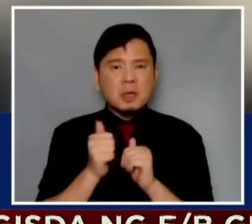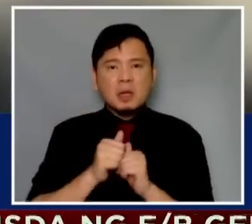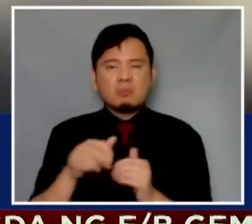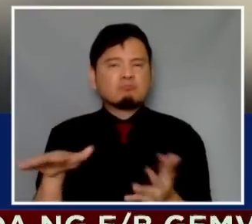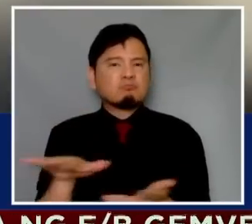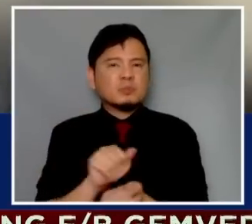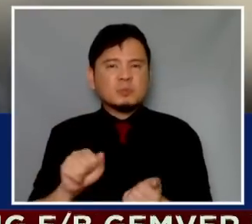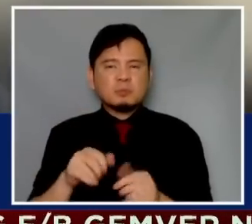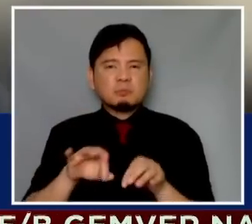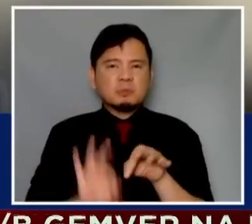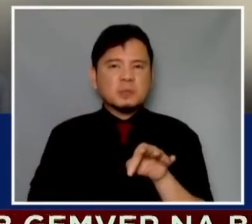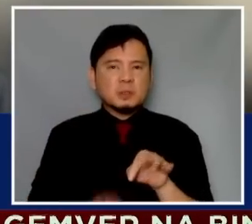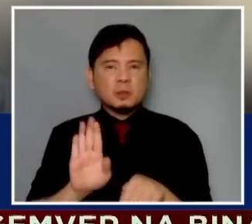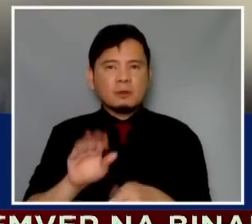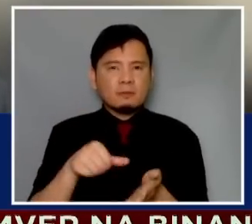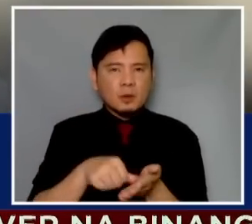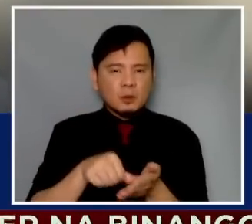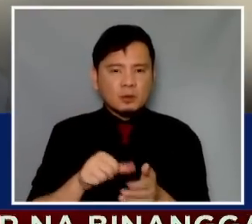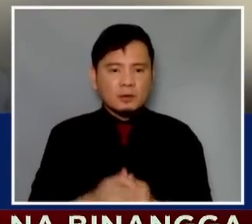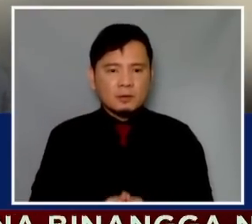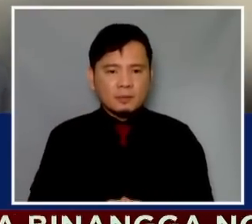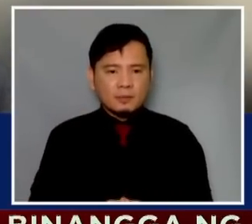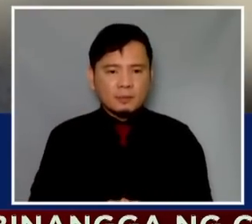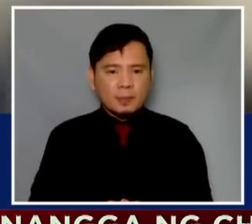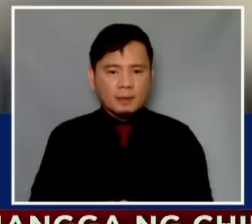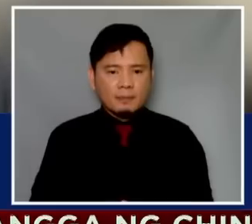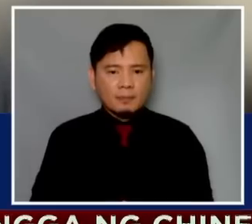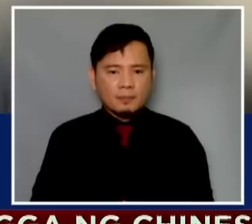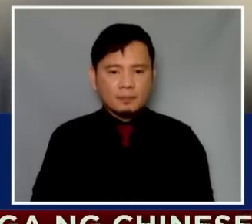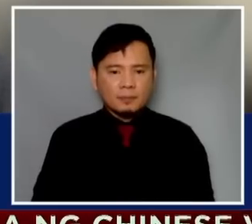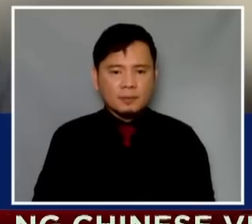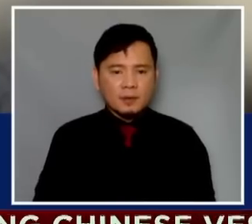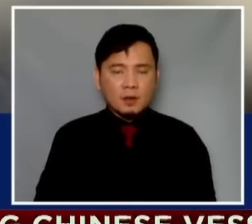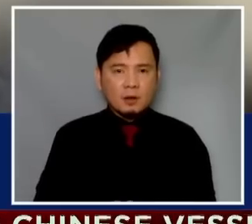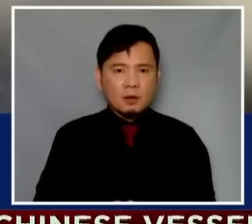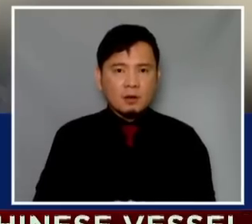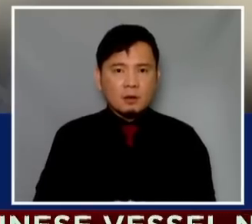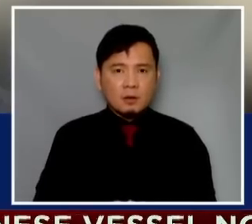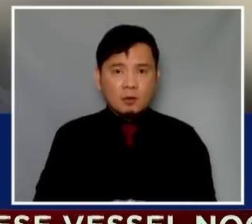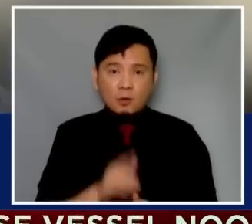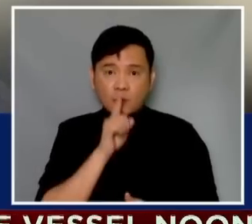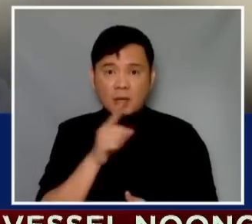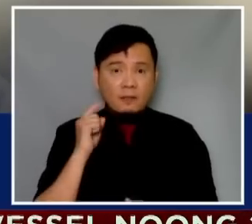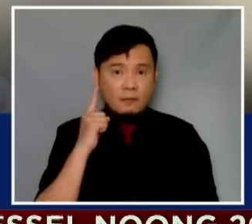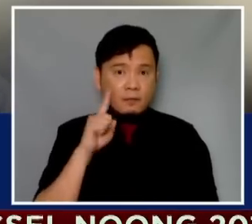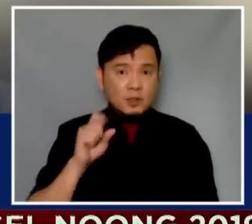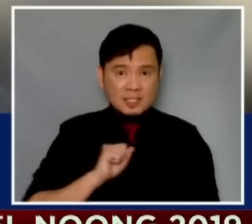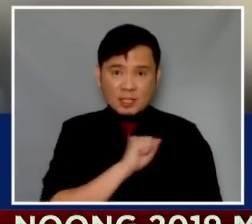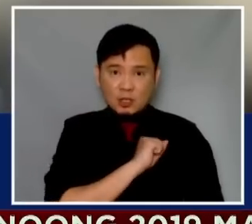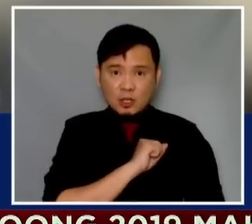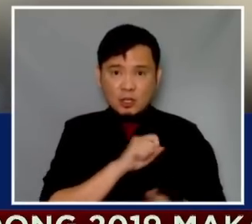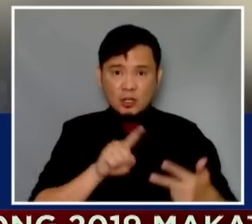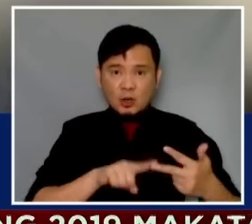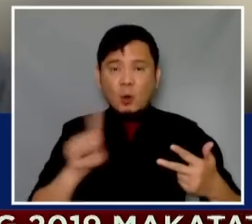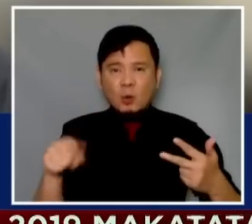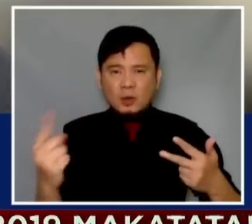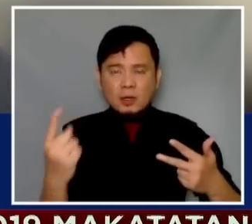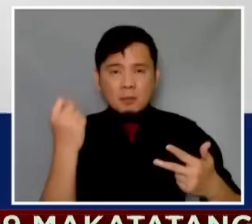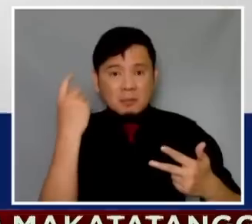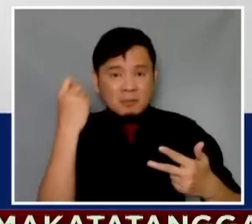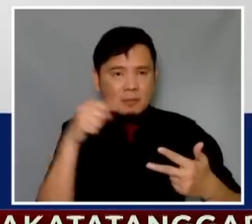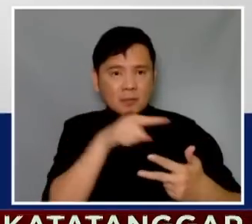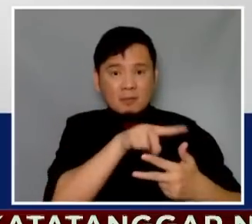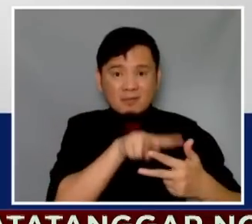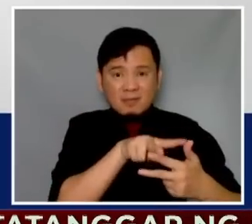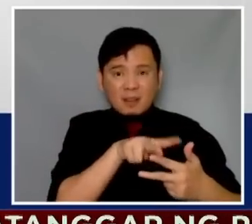lamang. Hindi po mababaliwala yung boto nyo sa buong balota kung hindi yung posisyon lamang na iyon. So wag pong sosobra kahit